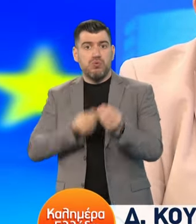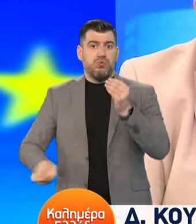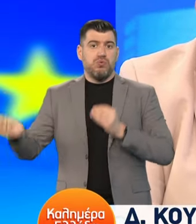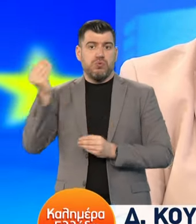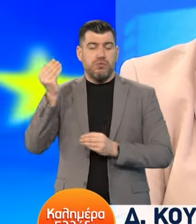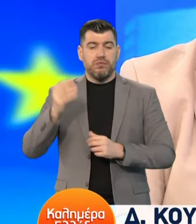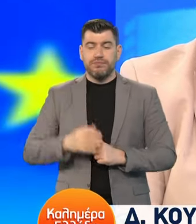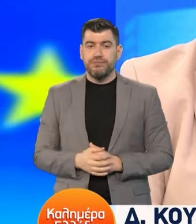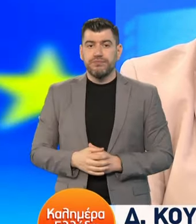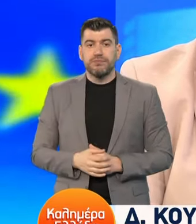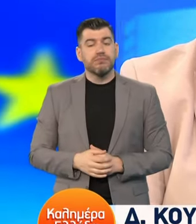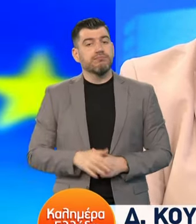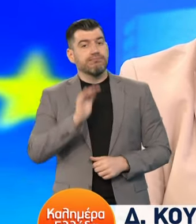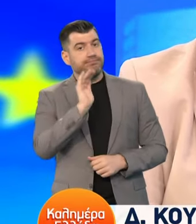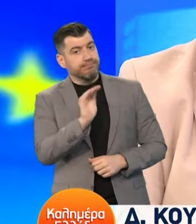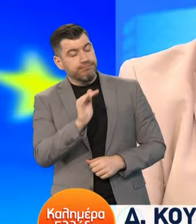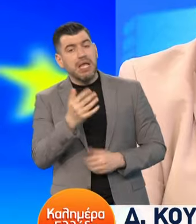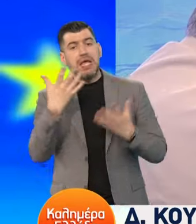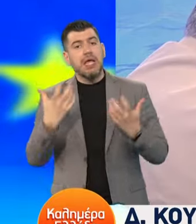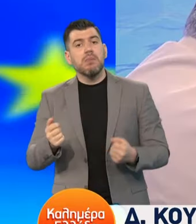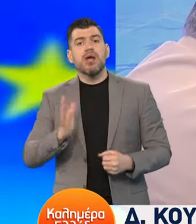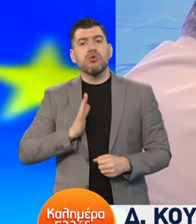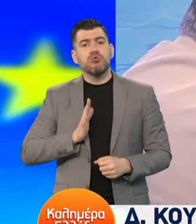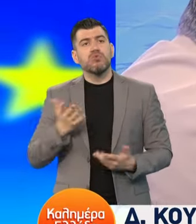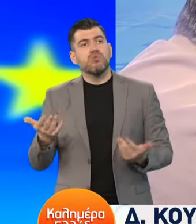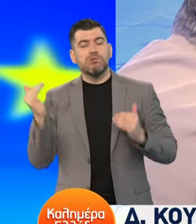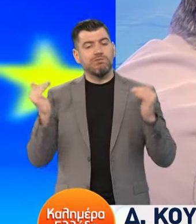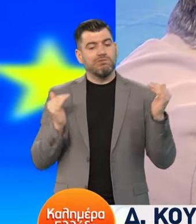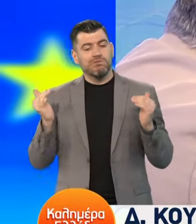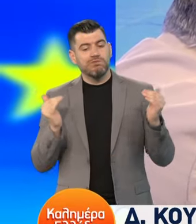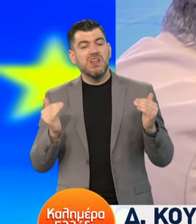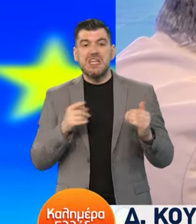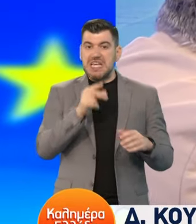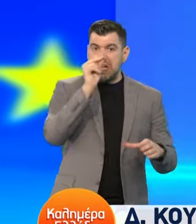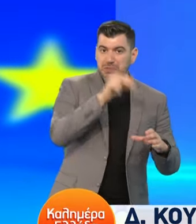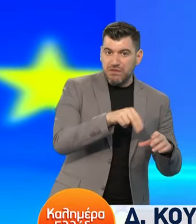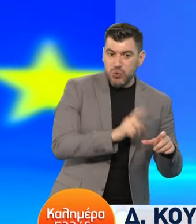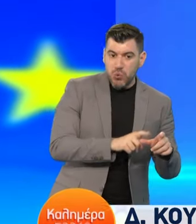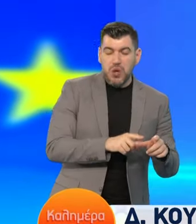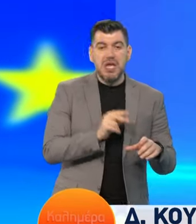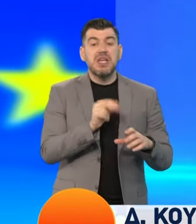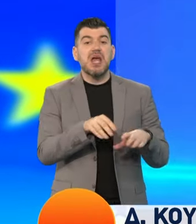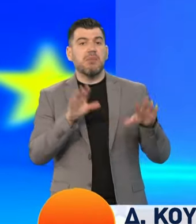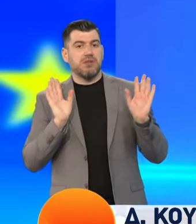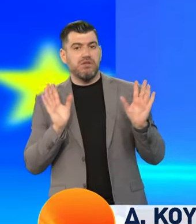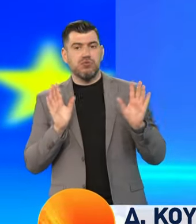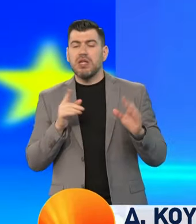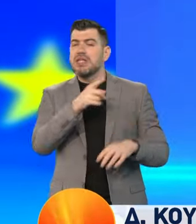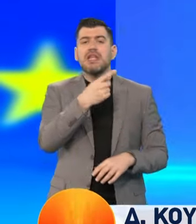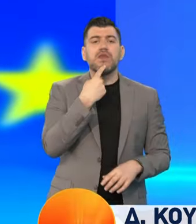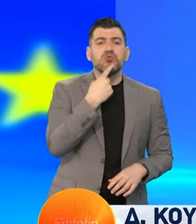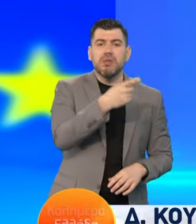που είναι αναποφάσιστοι και λένε να ψηφίσω, Κουκουέ, να μην ψηφίσω, τι θα τους λέγατε? Να κάνει αυτό που σκέφτεται.